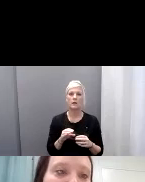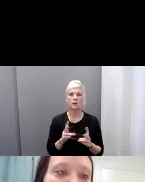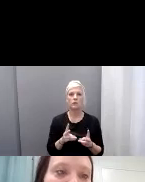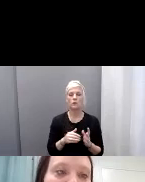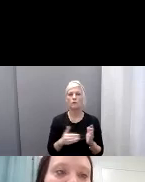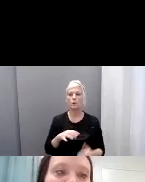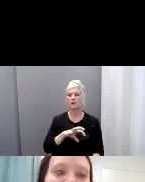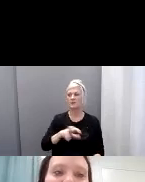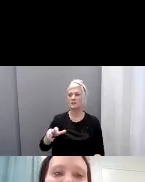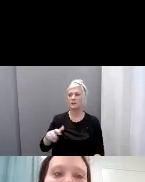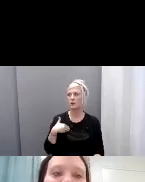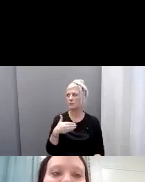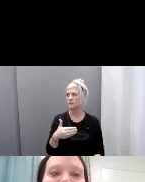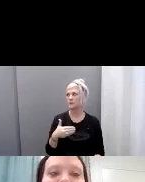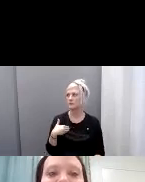perspektiv.